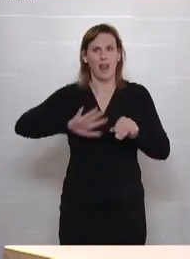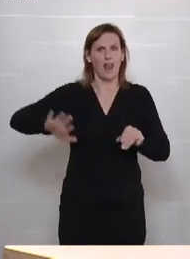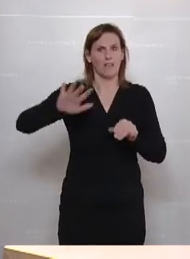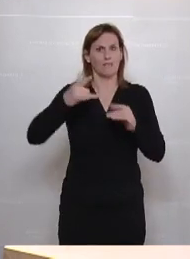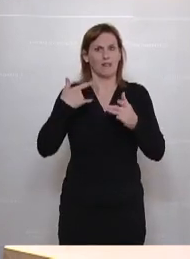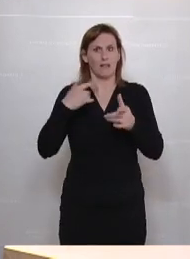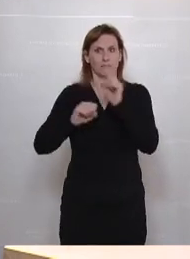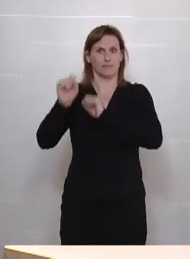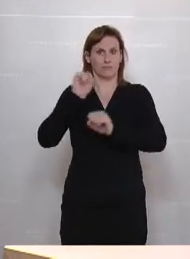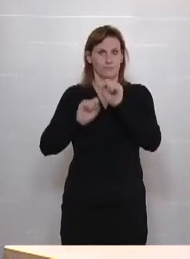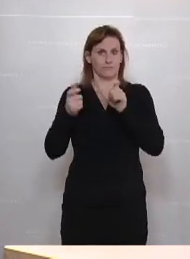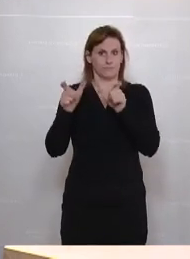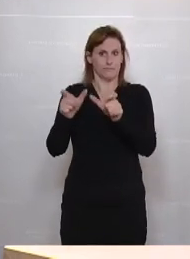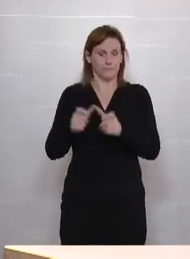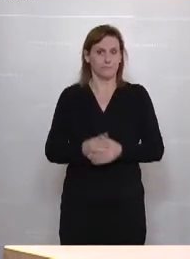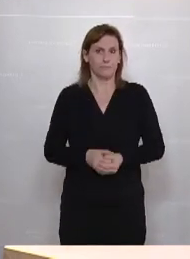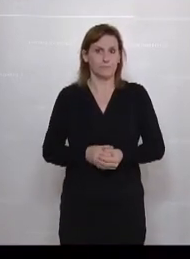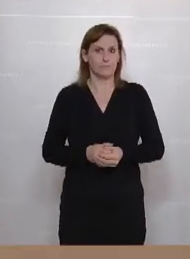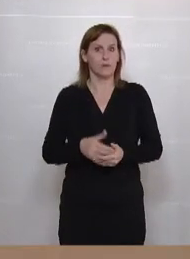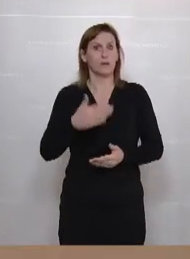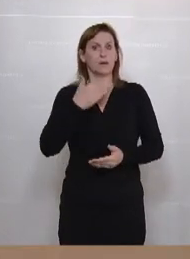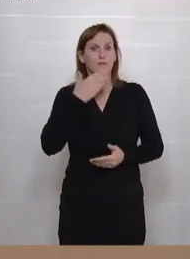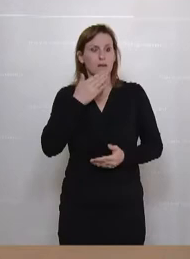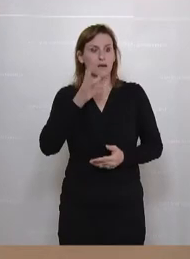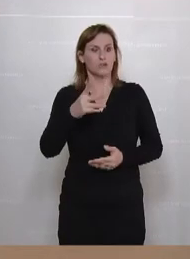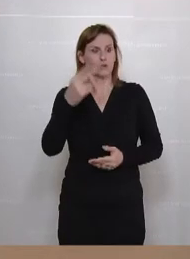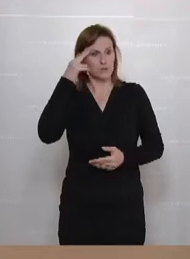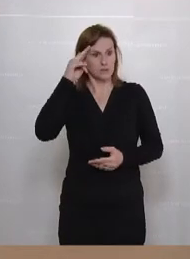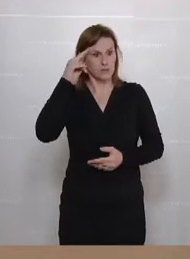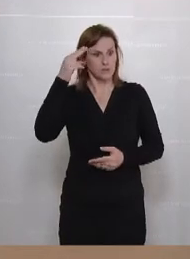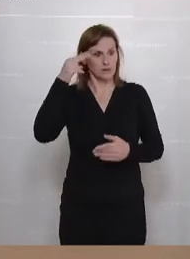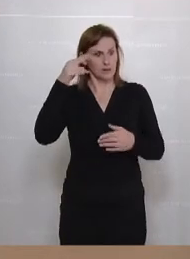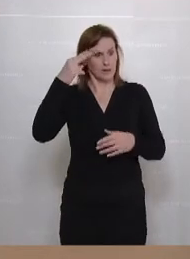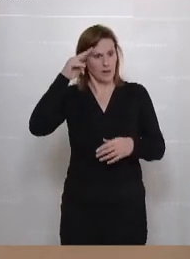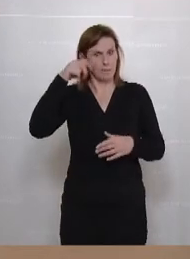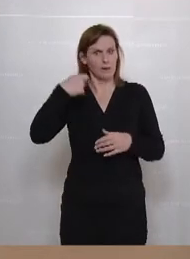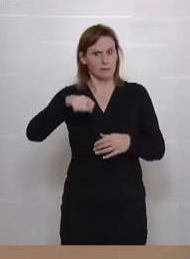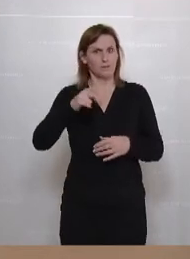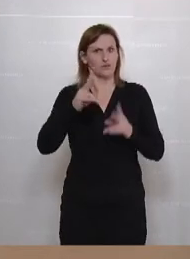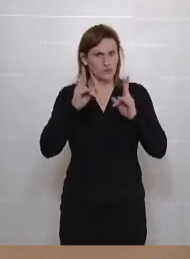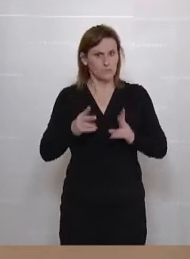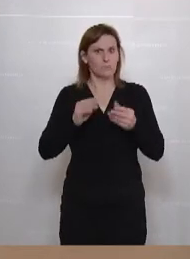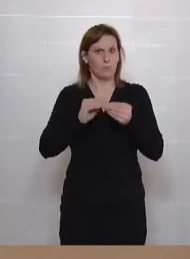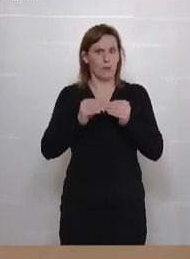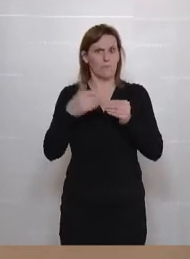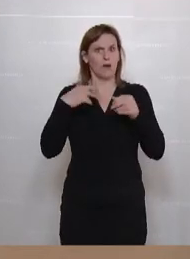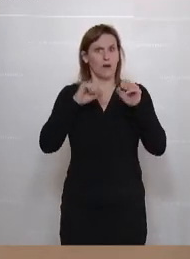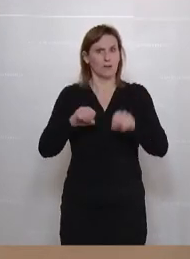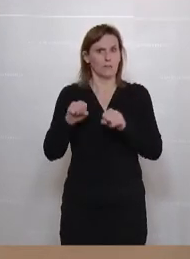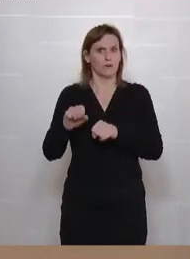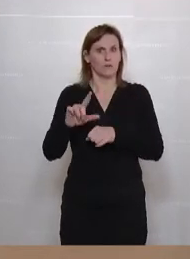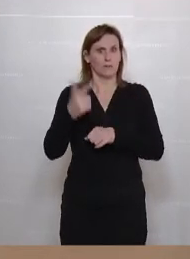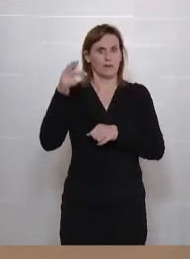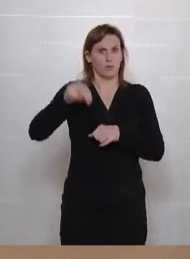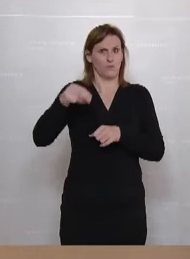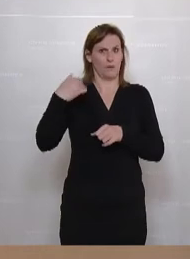anzukämpfen? Danke sehr, sehr geehrter Herr Präsident, sehr geehrte Damen und Herren. Das ist tatsächlich ein Problem. Allein der Terrorangriff vom 2. November letzten Jahres, der